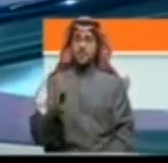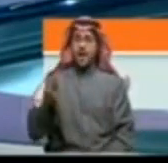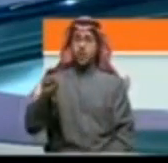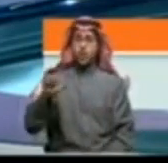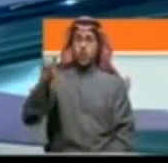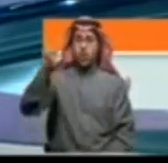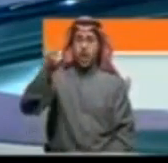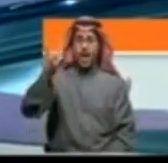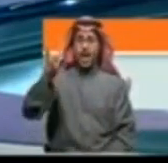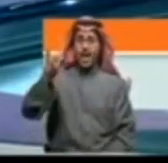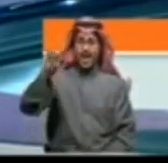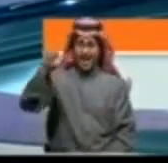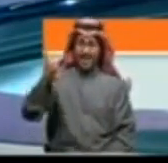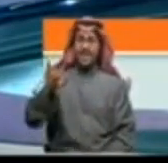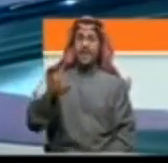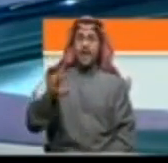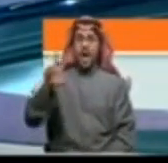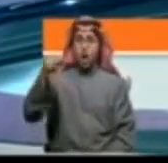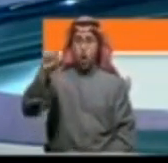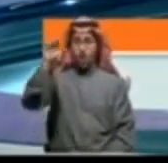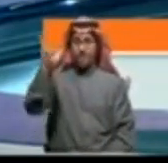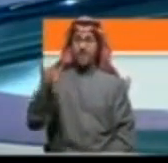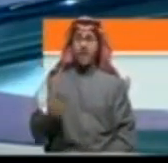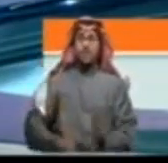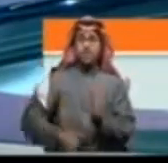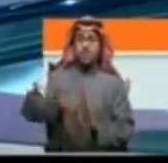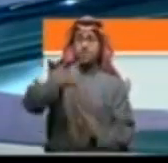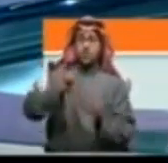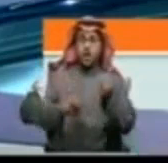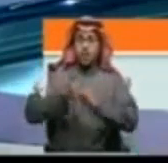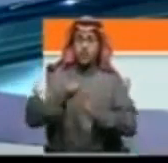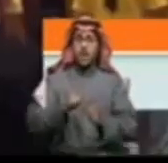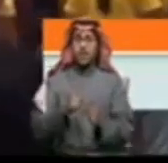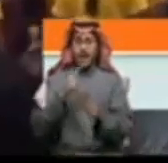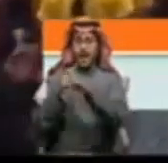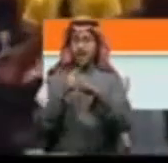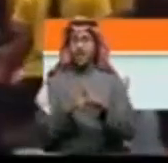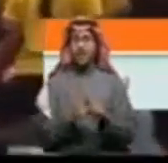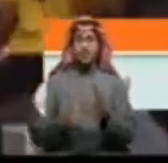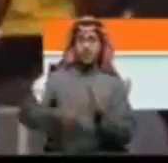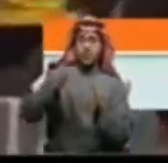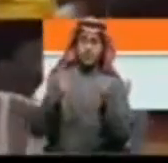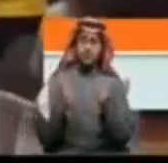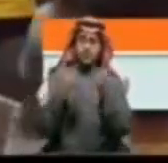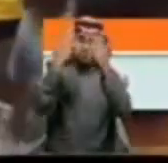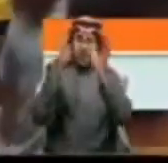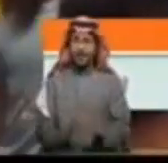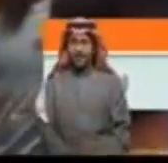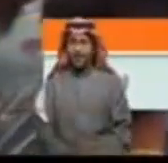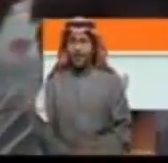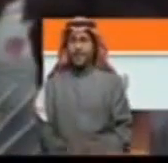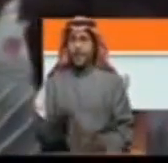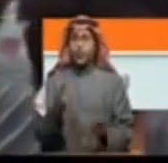المركز الثالث في بطولة العالم للرياضات الذهنية، ومثلت تولاي المملكة العربية السعودية في